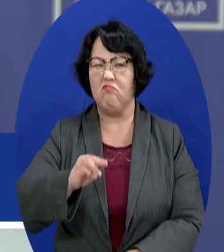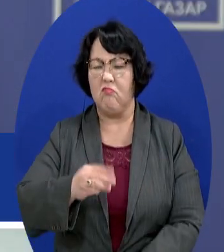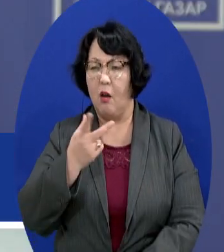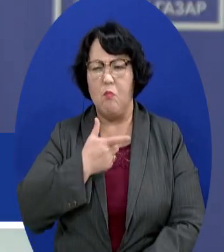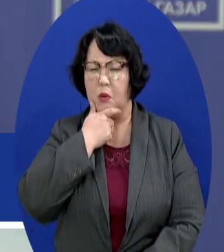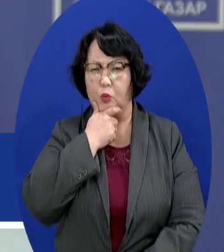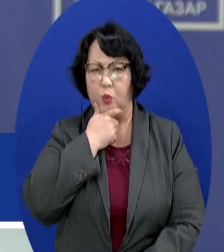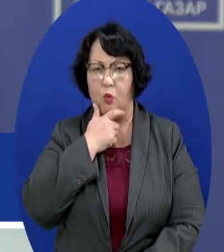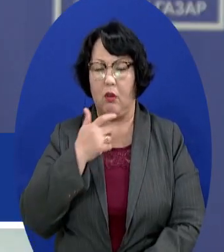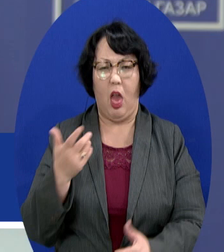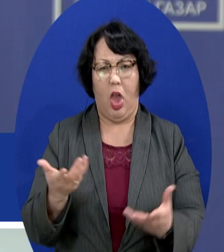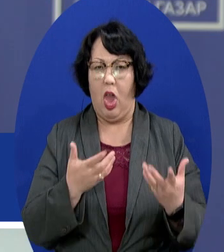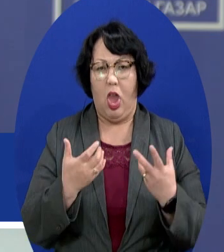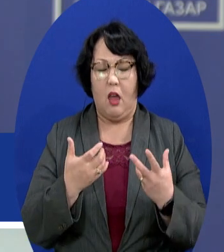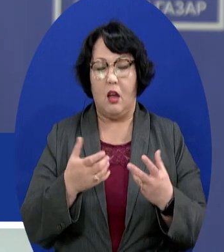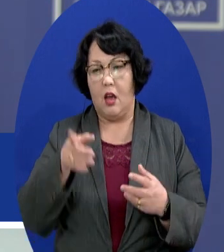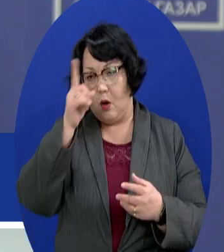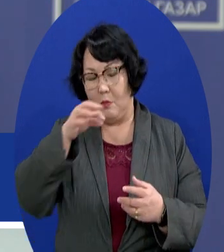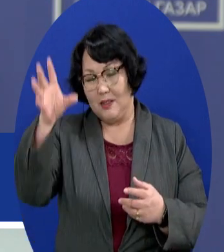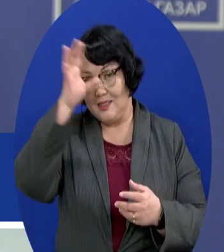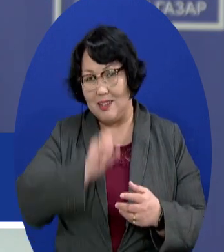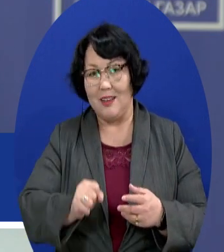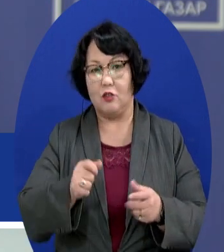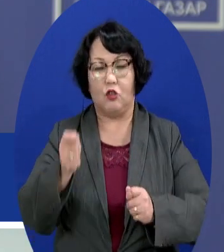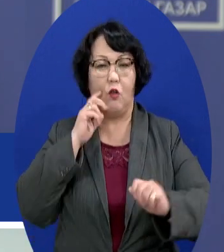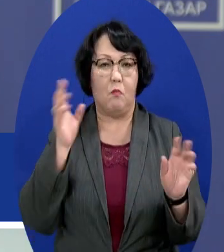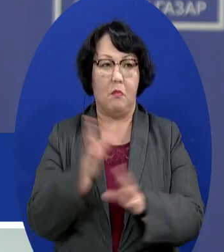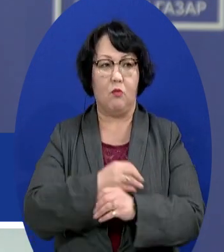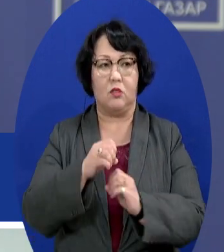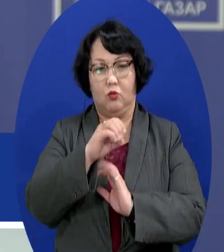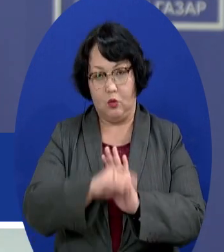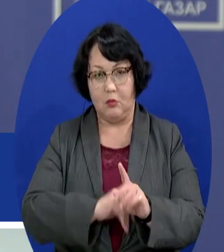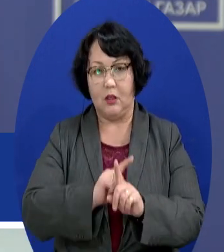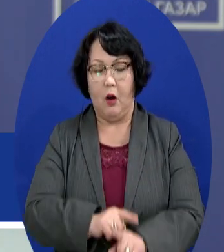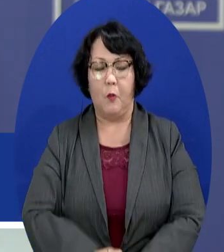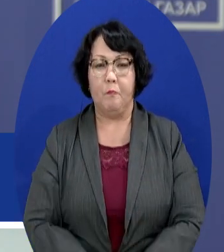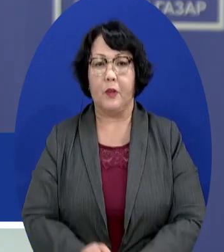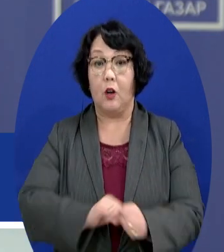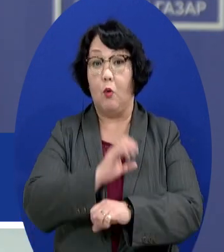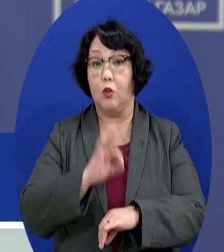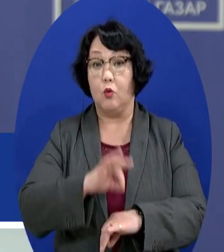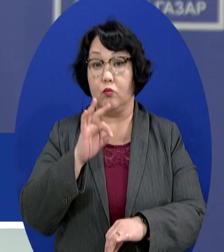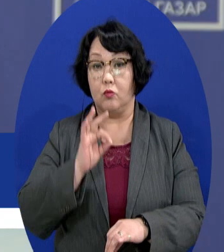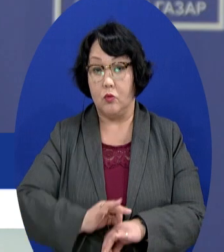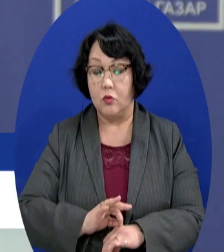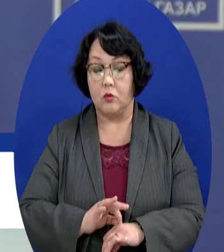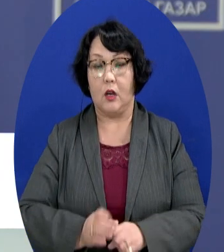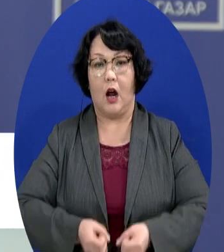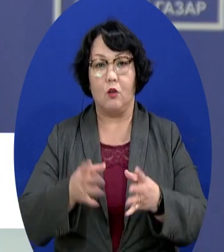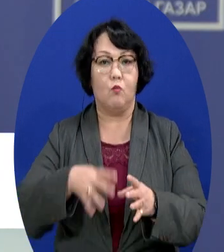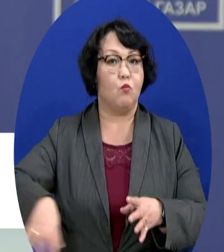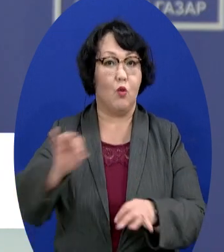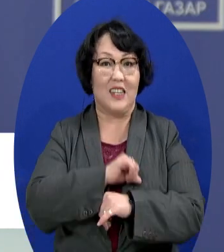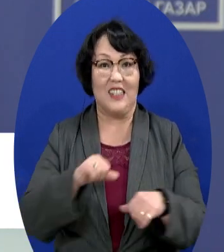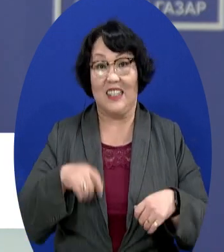тодорхой зохицуултуудыг эрүүл мэндийн сайдын тушаалаар хийж эхлэх энэ ажлууд бол хийгдээд явж байна. За COVID-19 өвчин туссан нийт иргэдийн